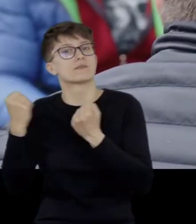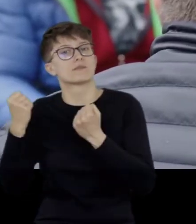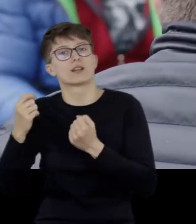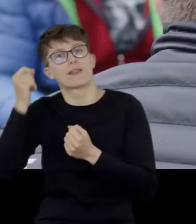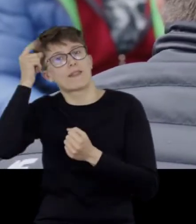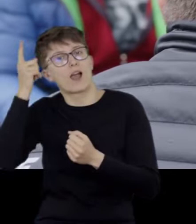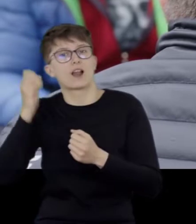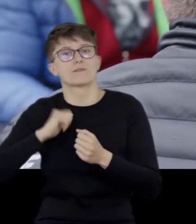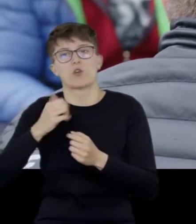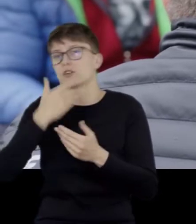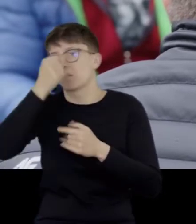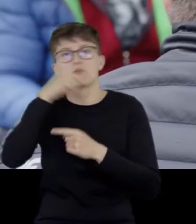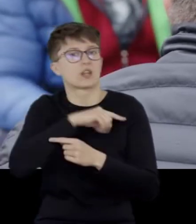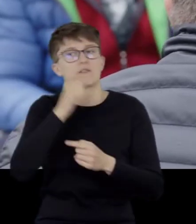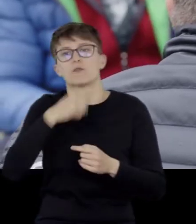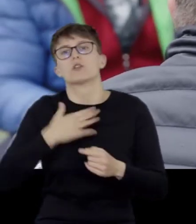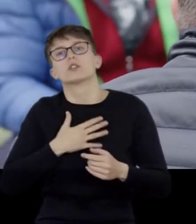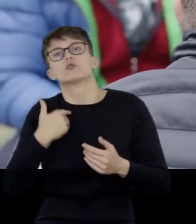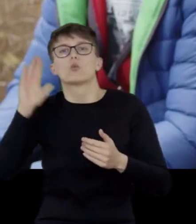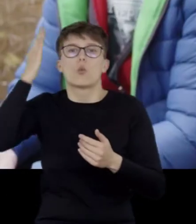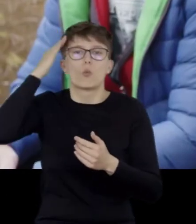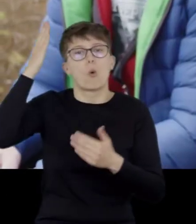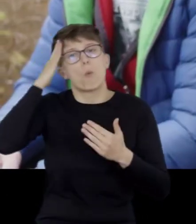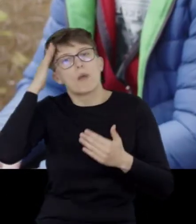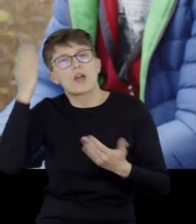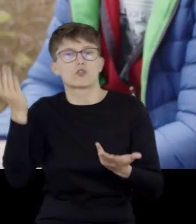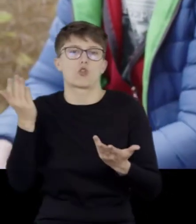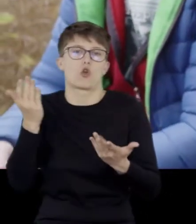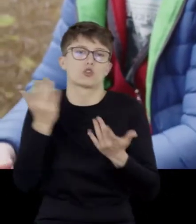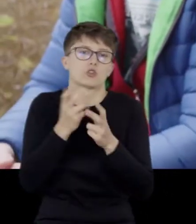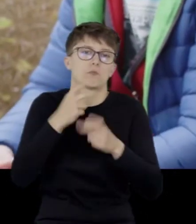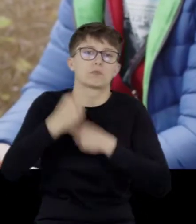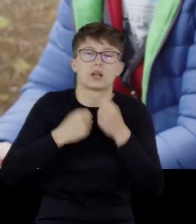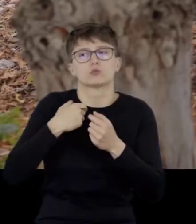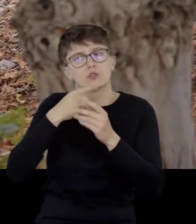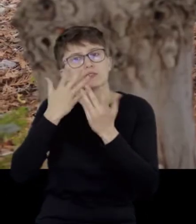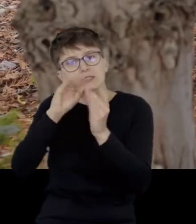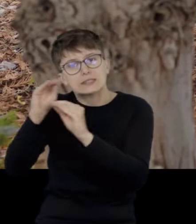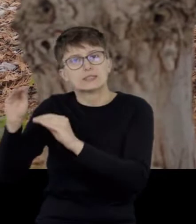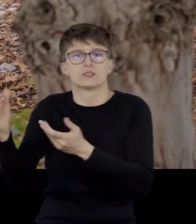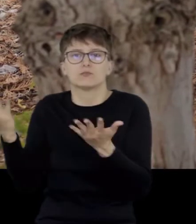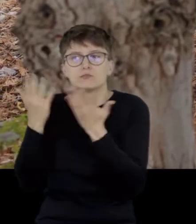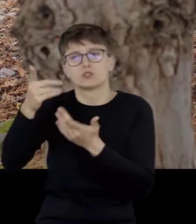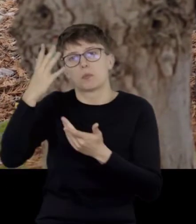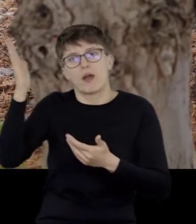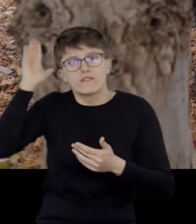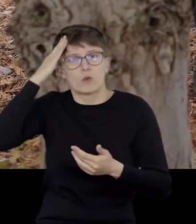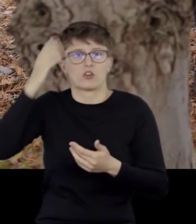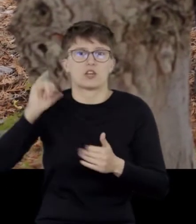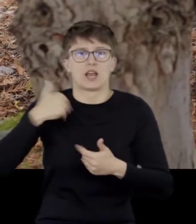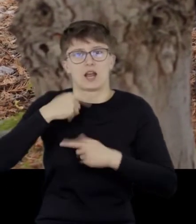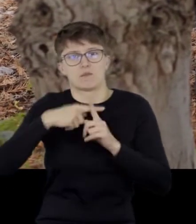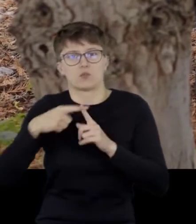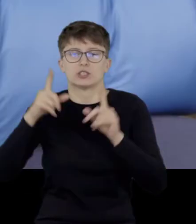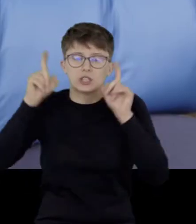nie potrafili doceniać swoich talentów, swoich umiejętności. Pracując z nami nauczyli się je